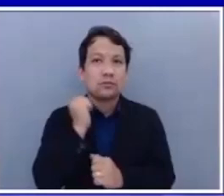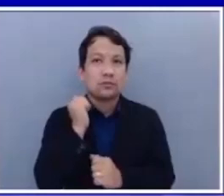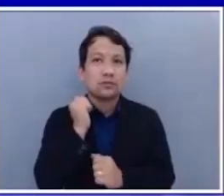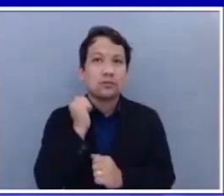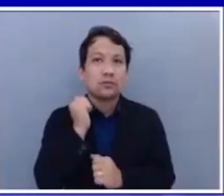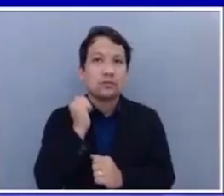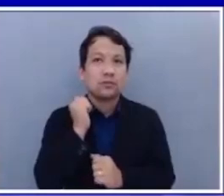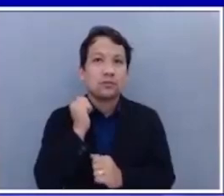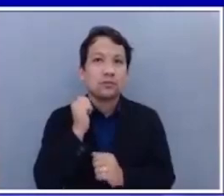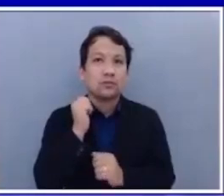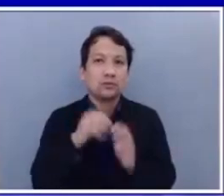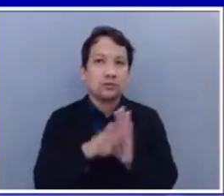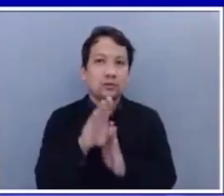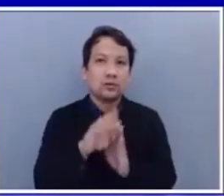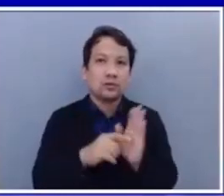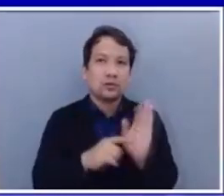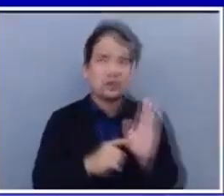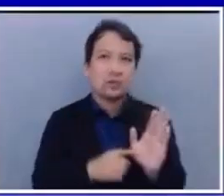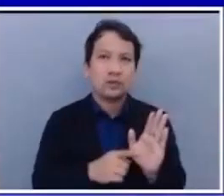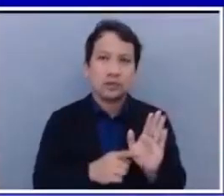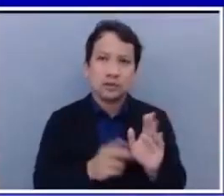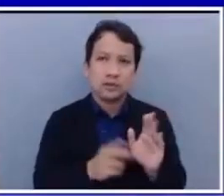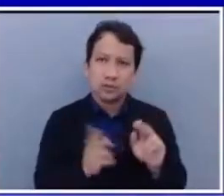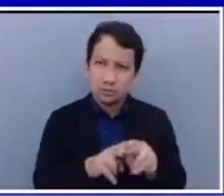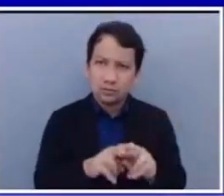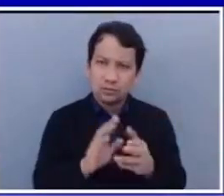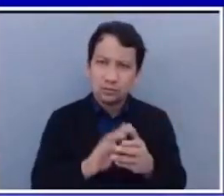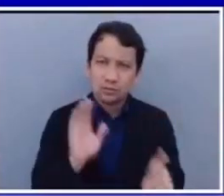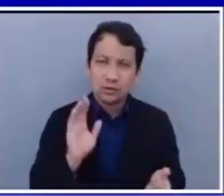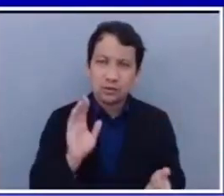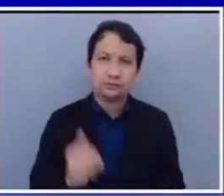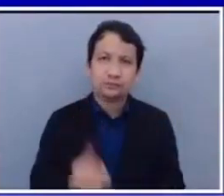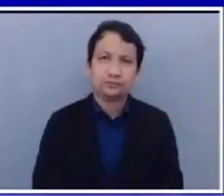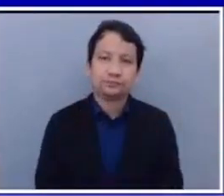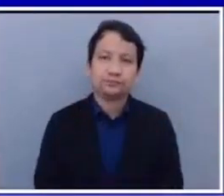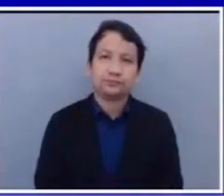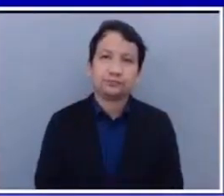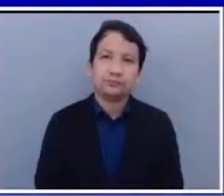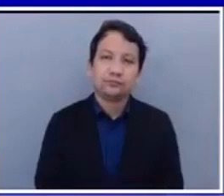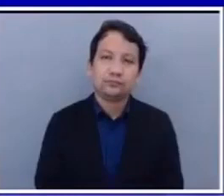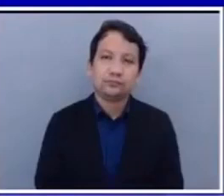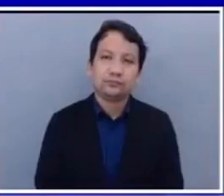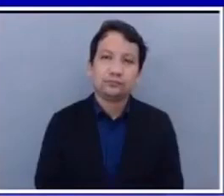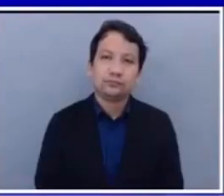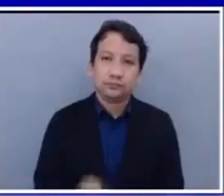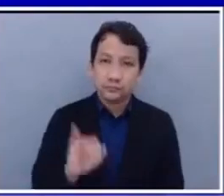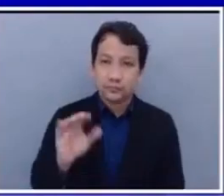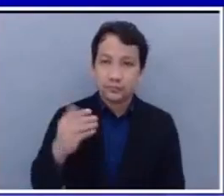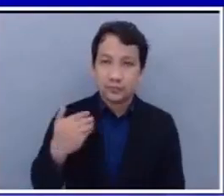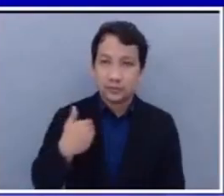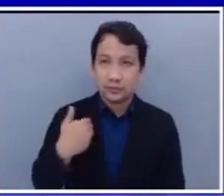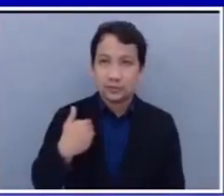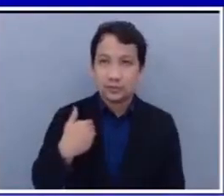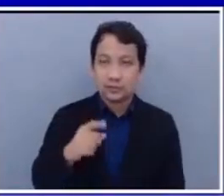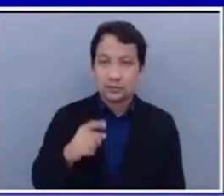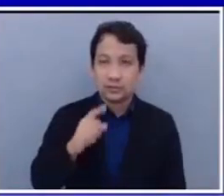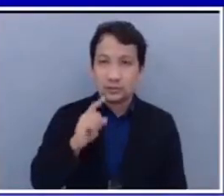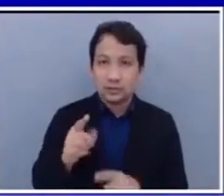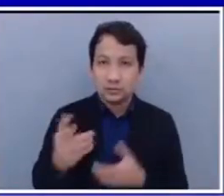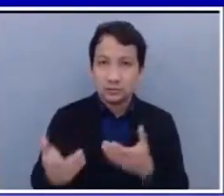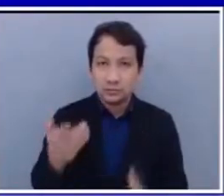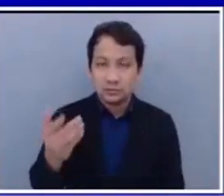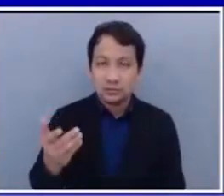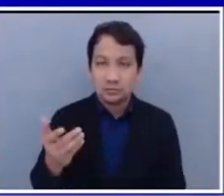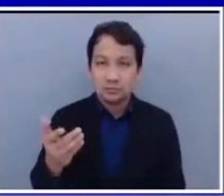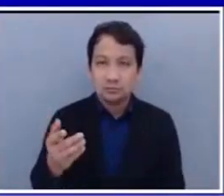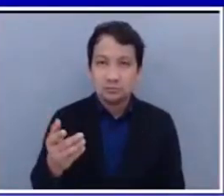yung basket of goods, no, na kinukonsume, particularly food. So if there is no corresponding increase in income, talagang